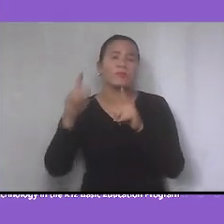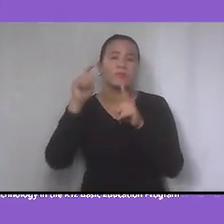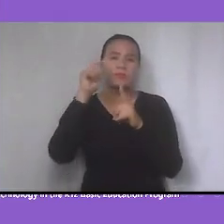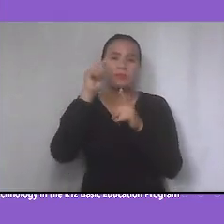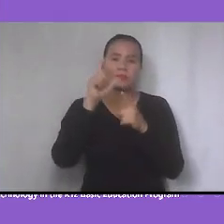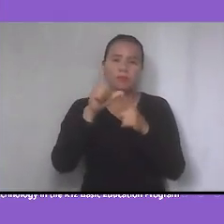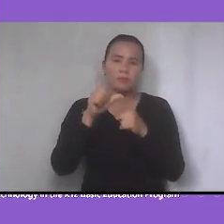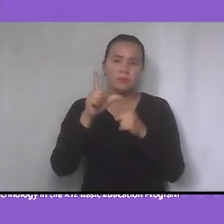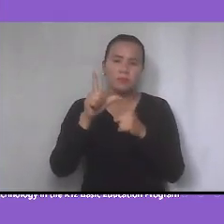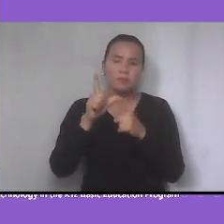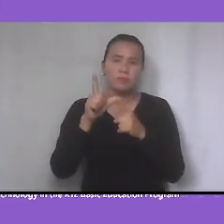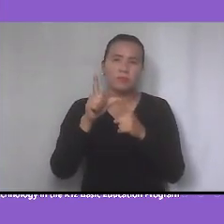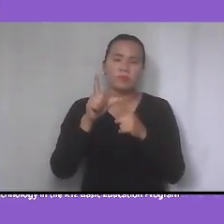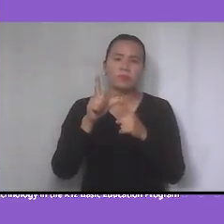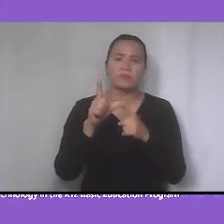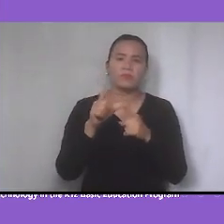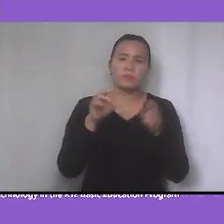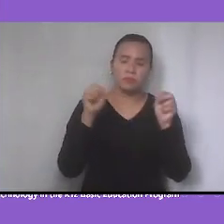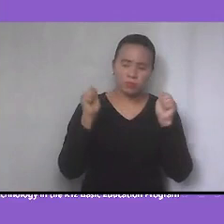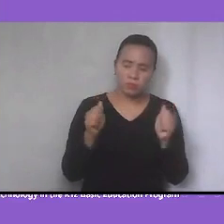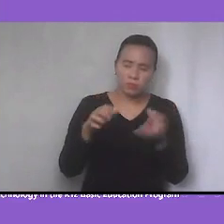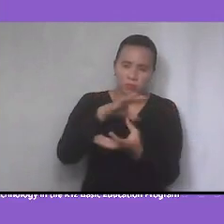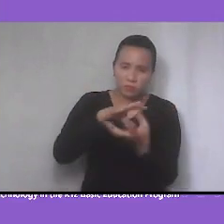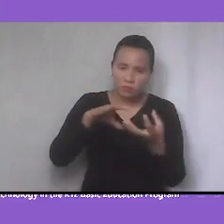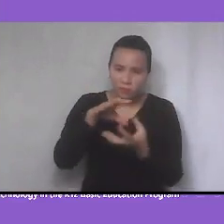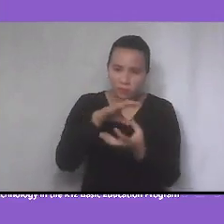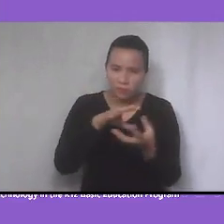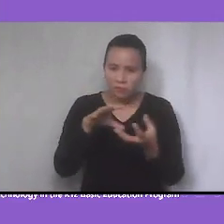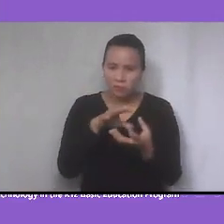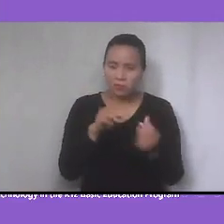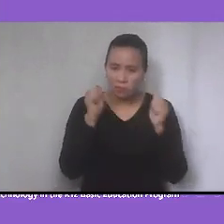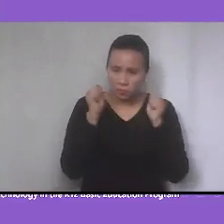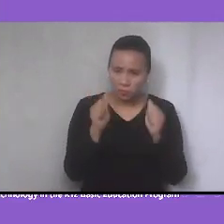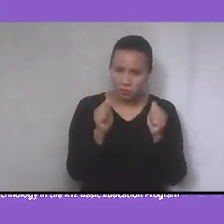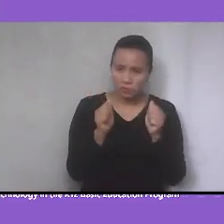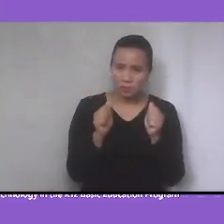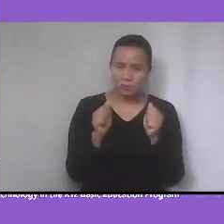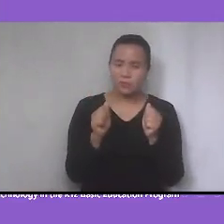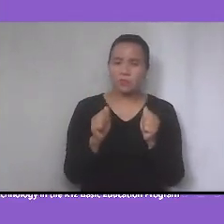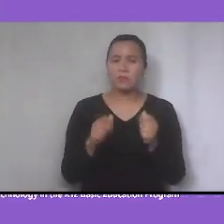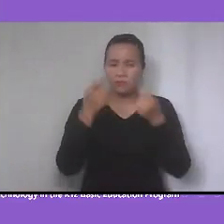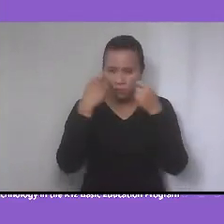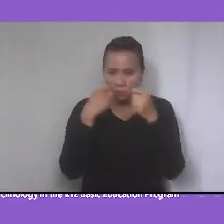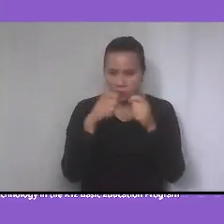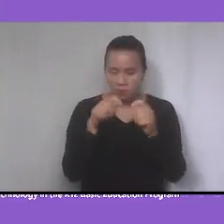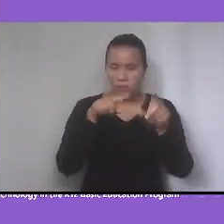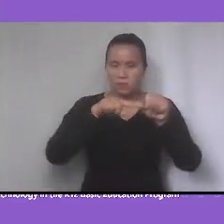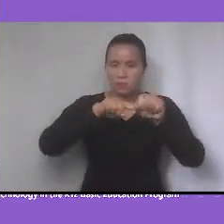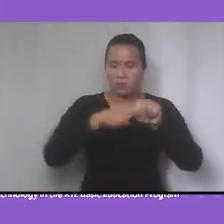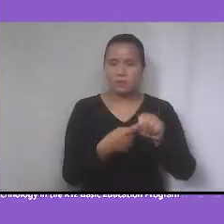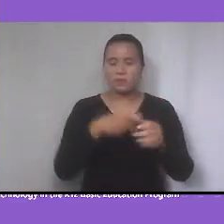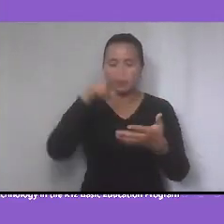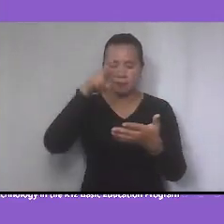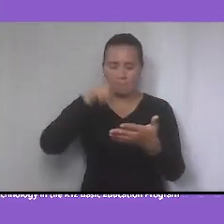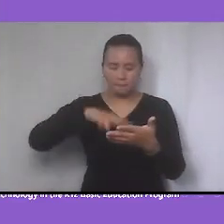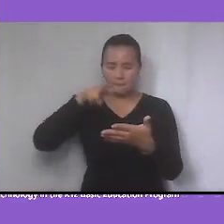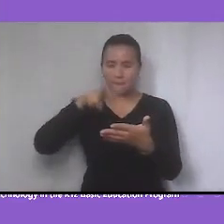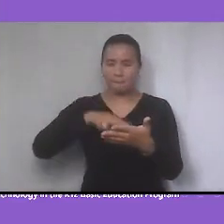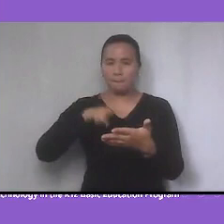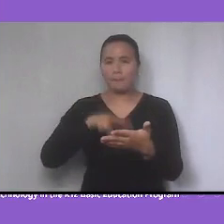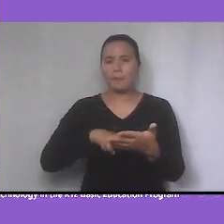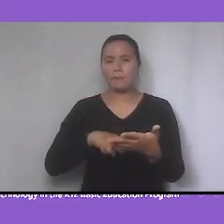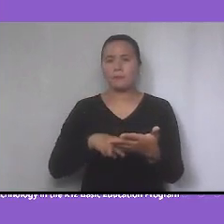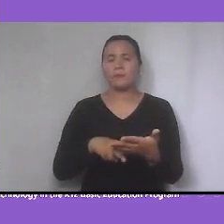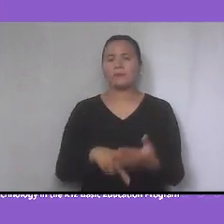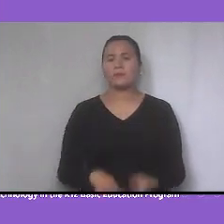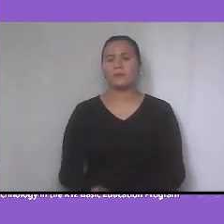na pagbasahin sila. At pag pinagsama-sama natin ito, dahan-dahan natin silang tutulungan na